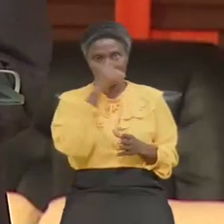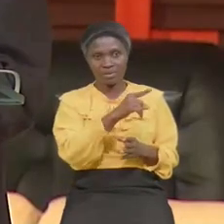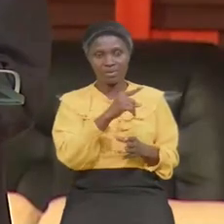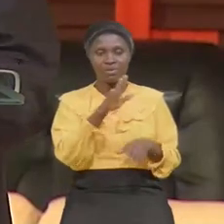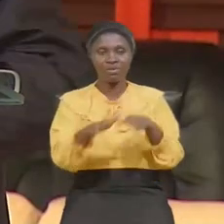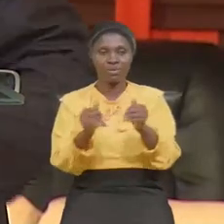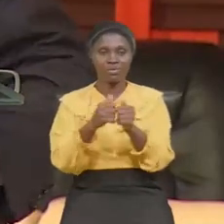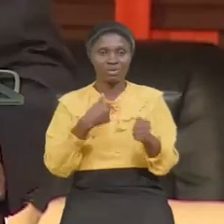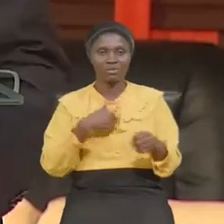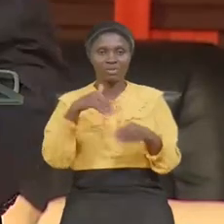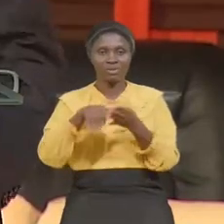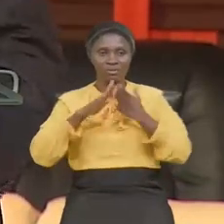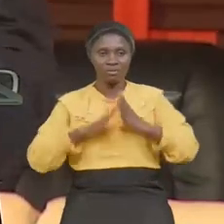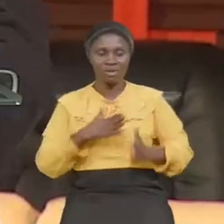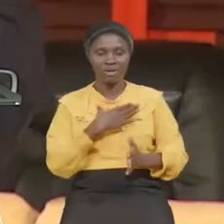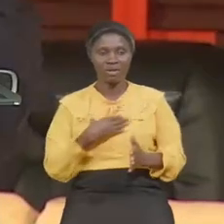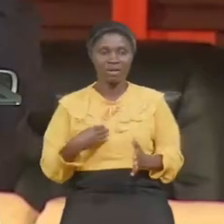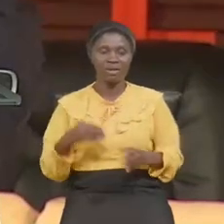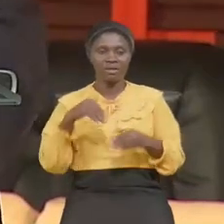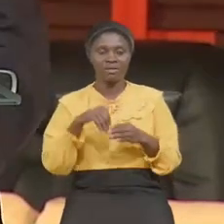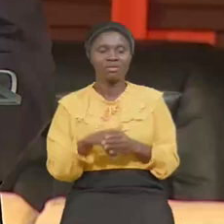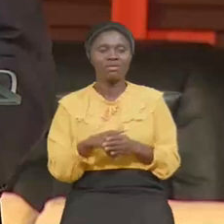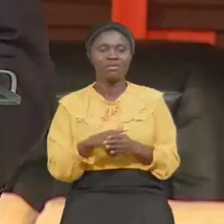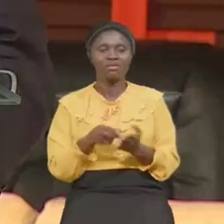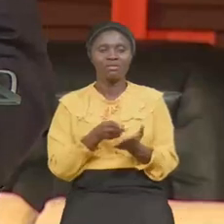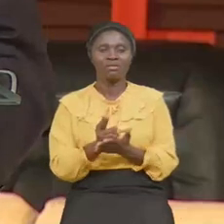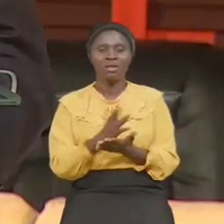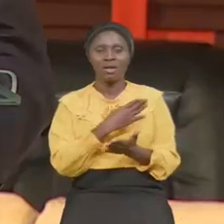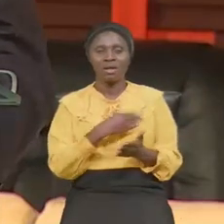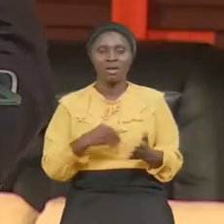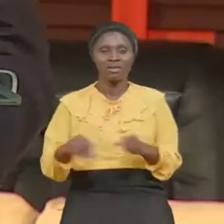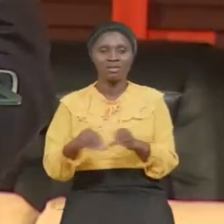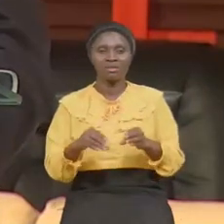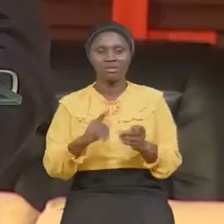il a détourné du mal beaucoup d'hommes.